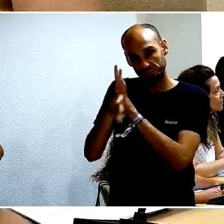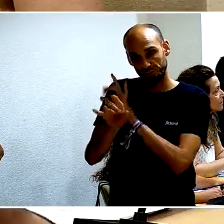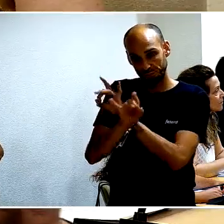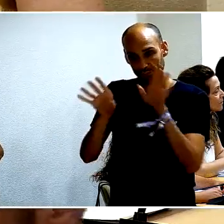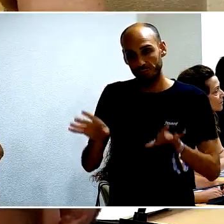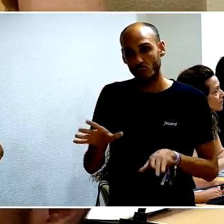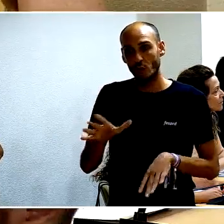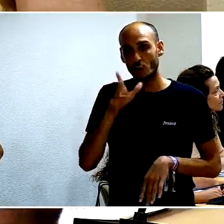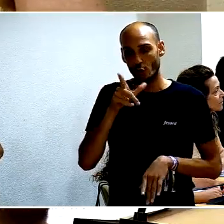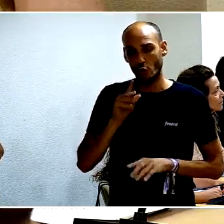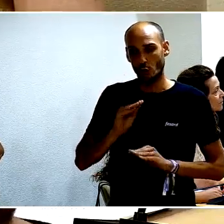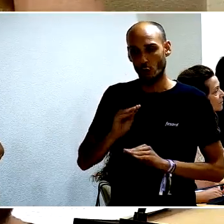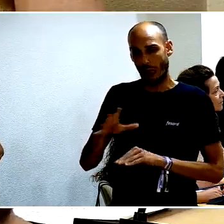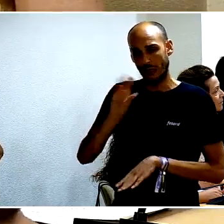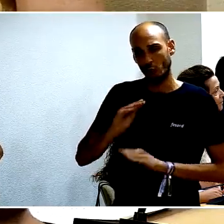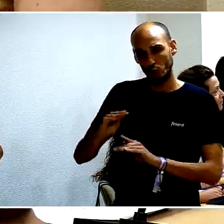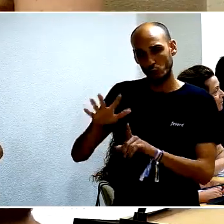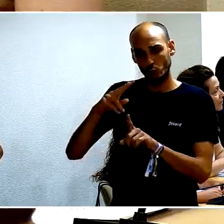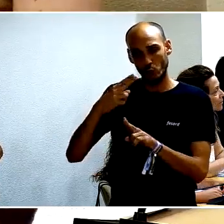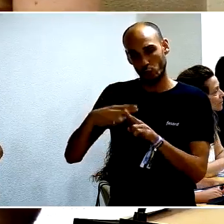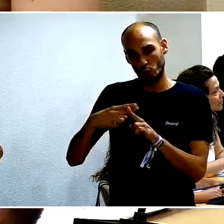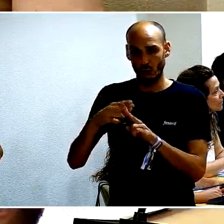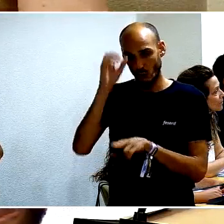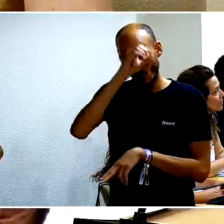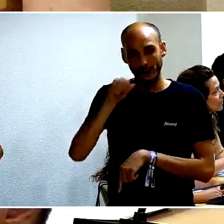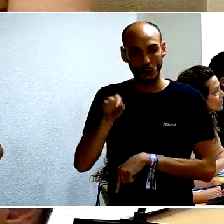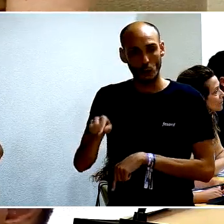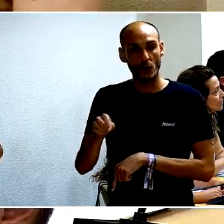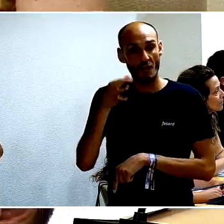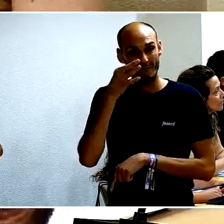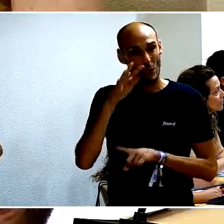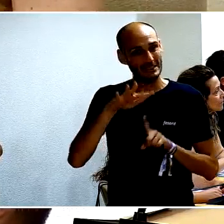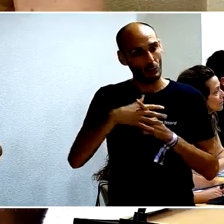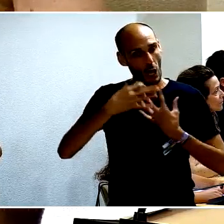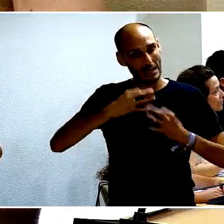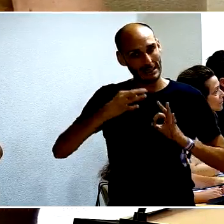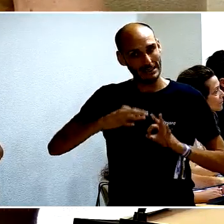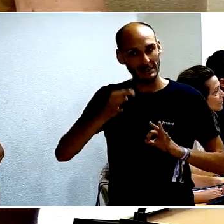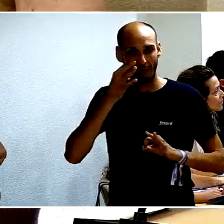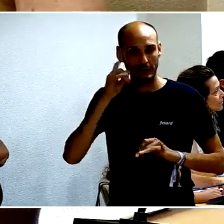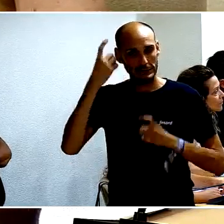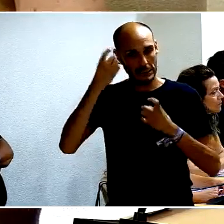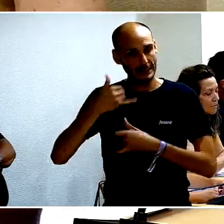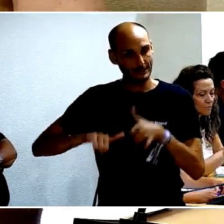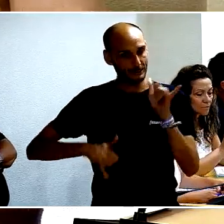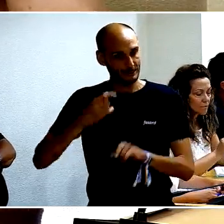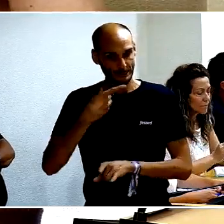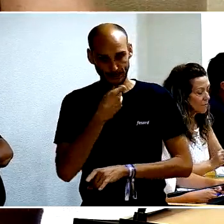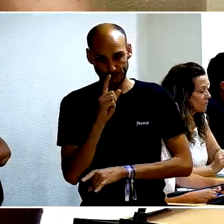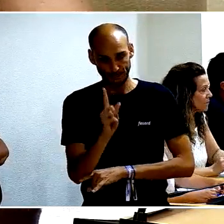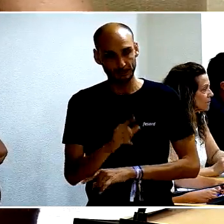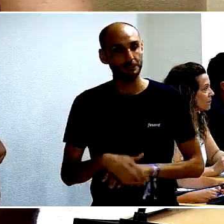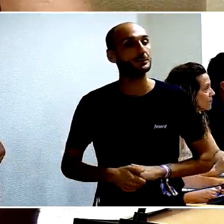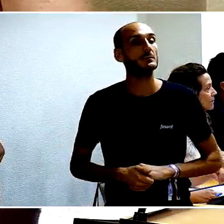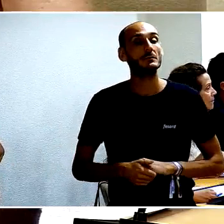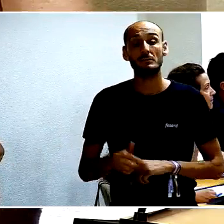qualsevol posicionament polític, però crec que els fets són els que són, si no m'agradaria que se tergiversaren les coses. Vaig ser jo